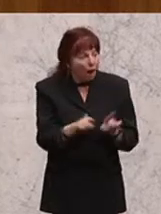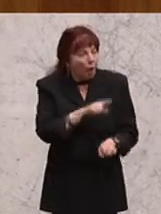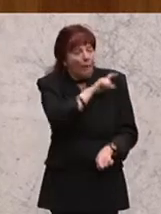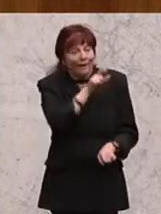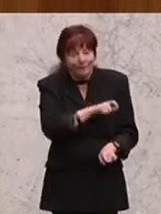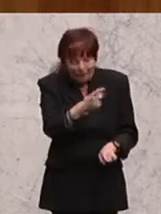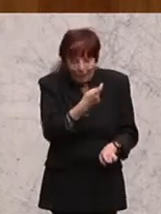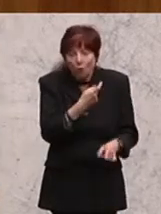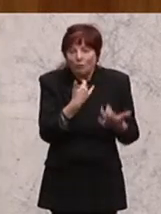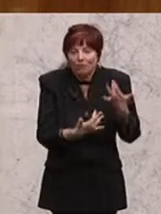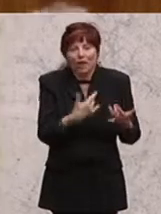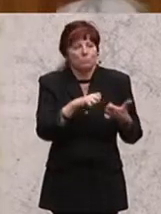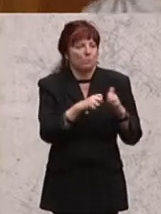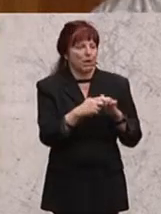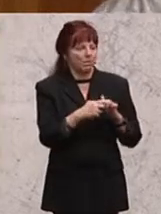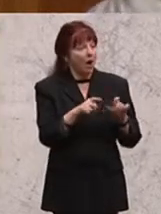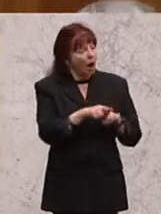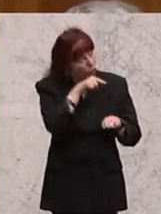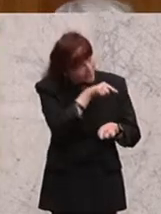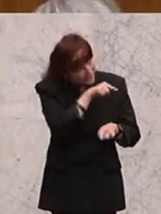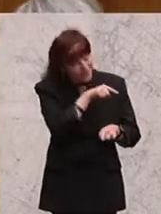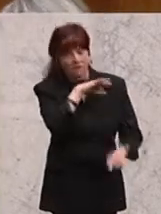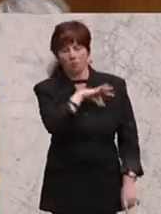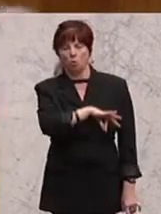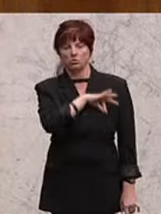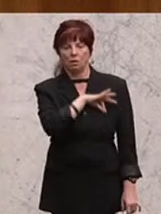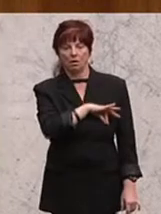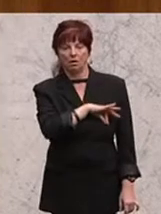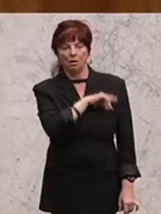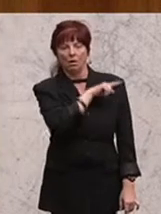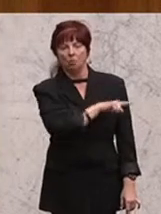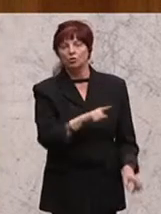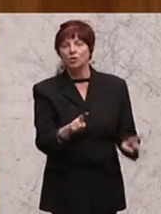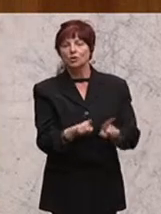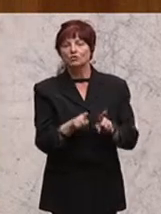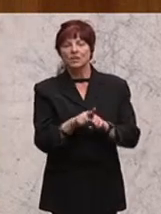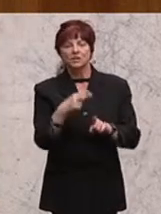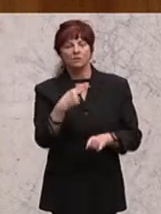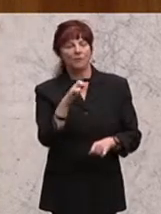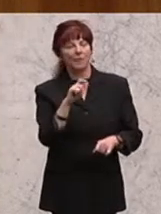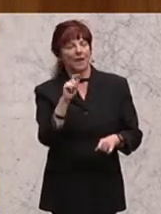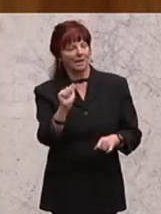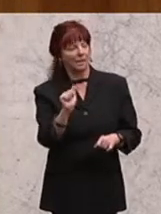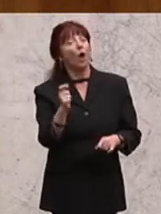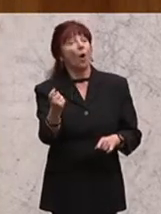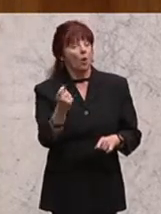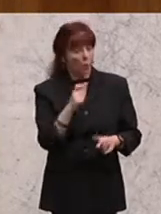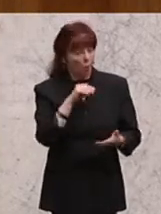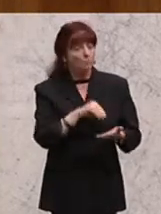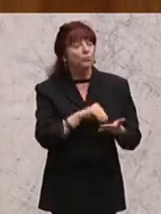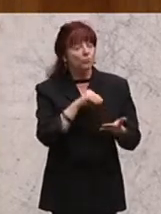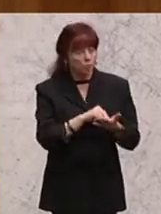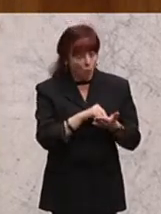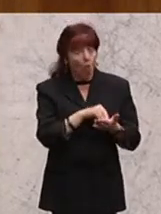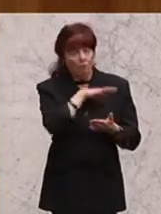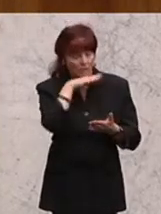zum Verhängnis werden? Das heißt, auch diese Tochter und diese Schwester der HETA wird uns wahrscheinlich noch teuer zu